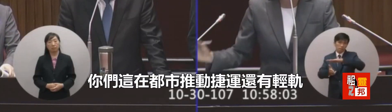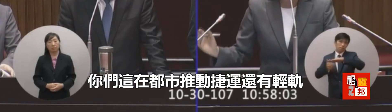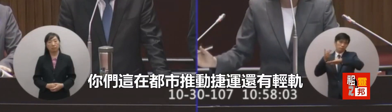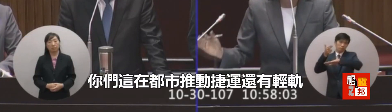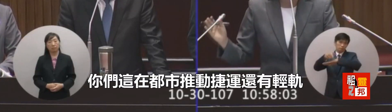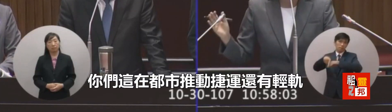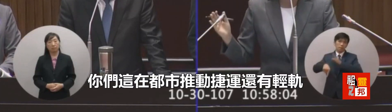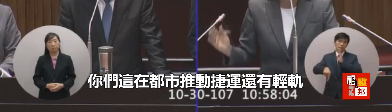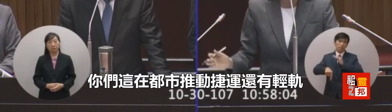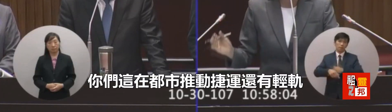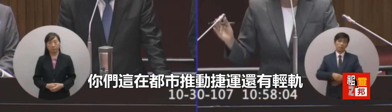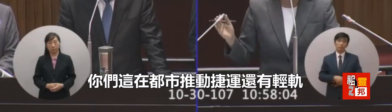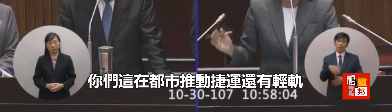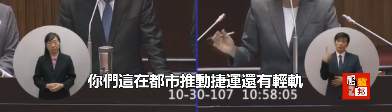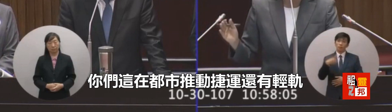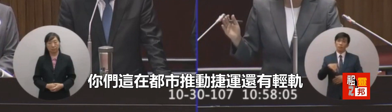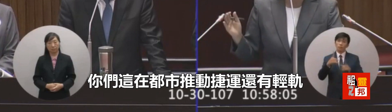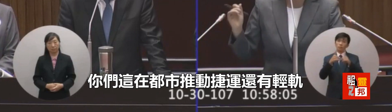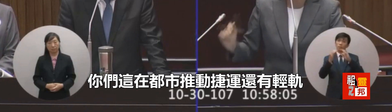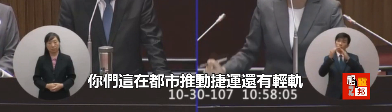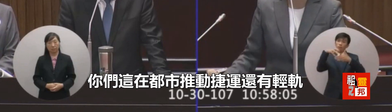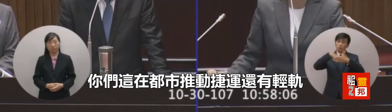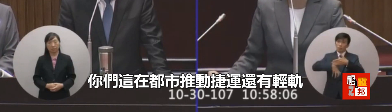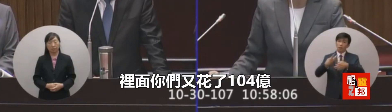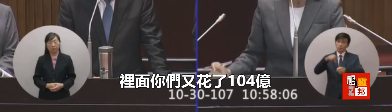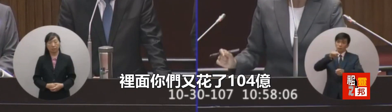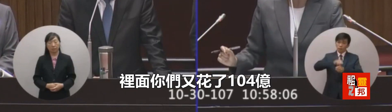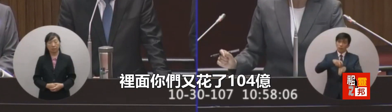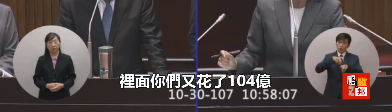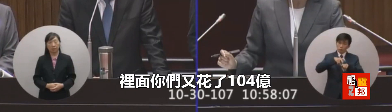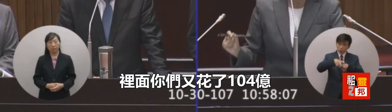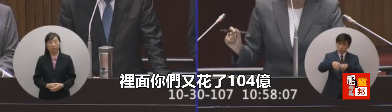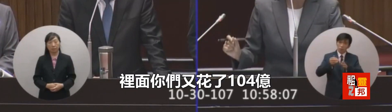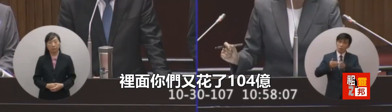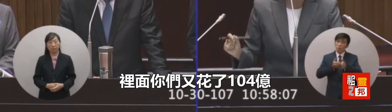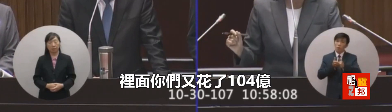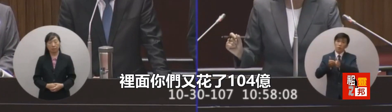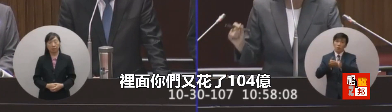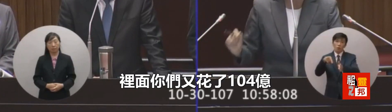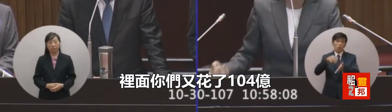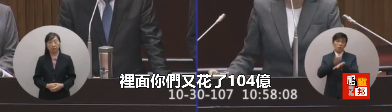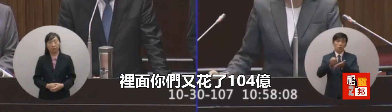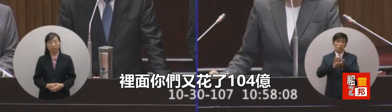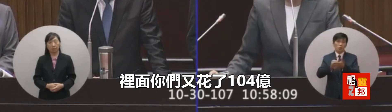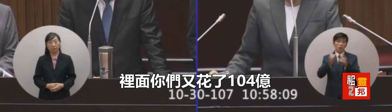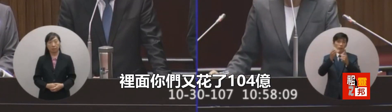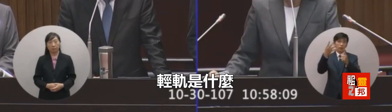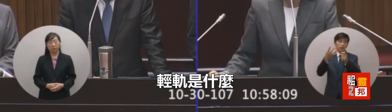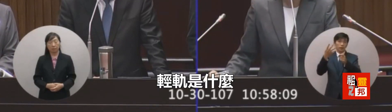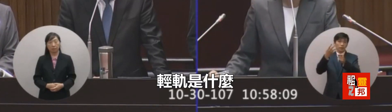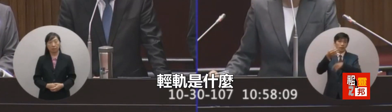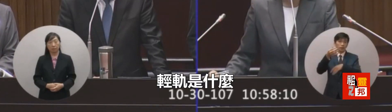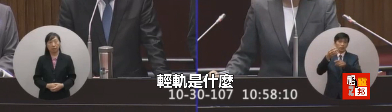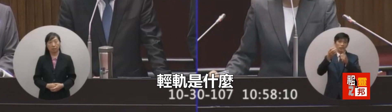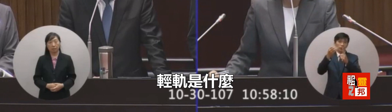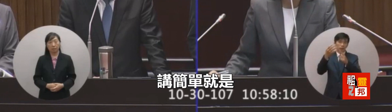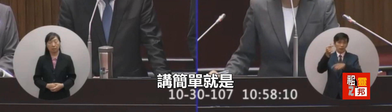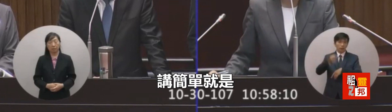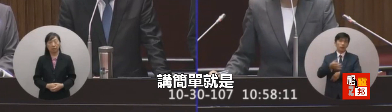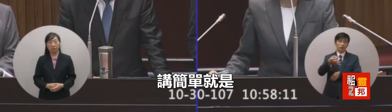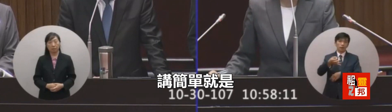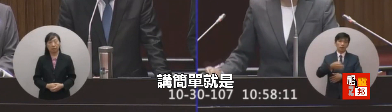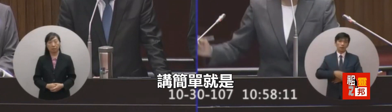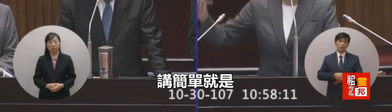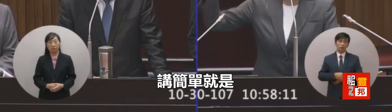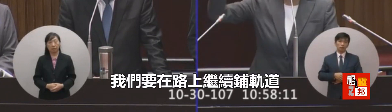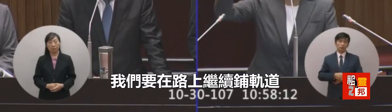们就在都市推动捷运还有轻轨里面，你们又花了104亿。轻轨是什么？讲